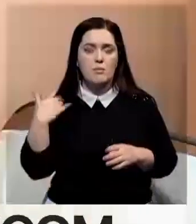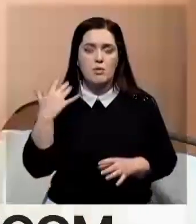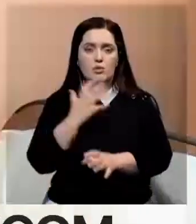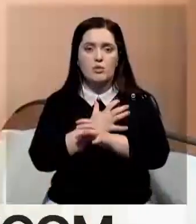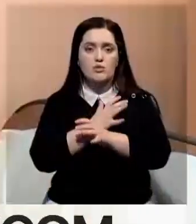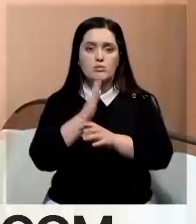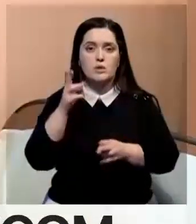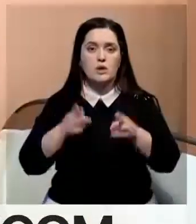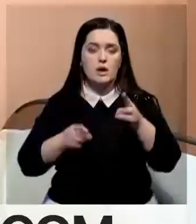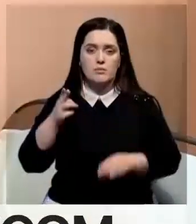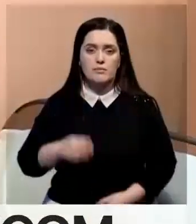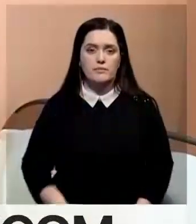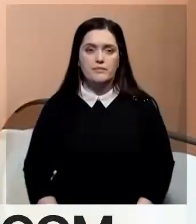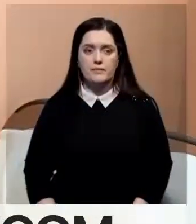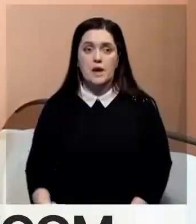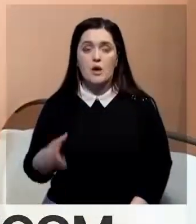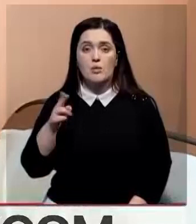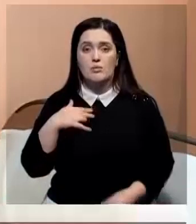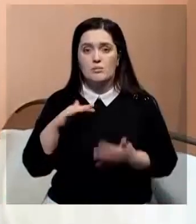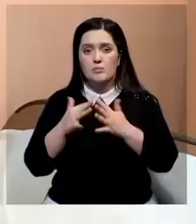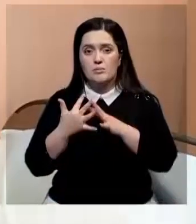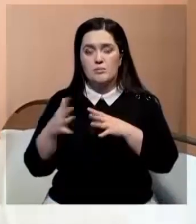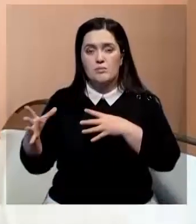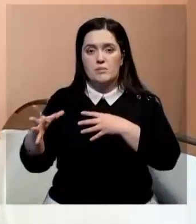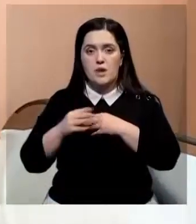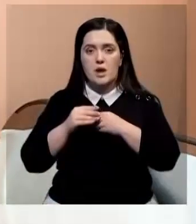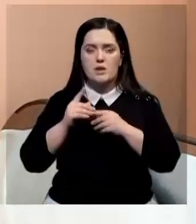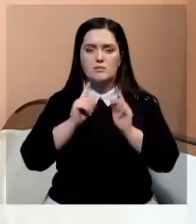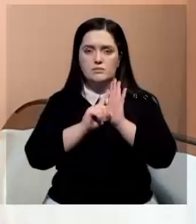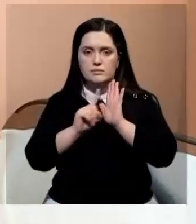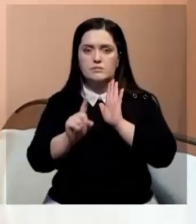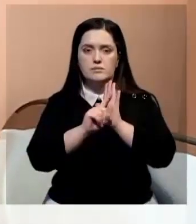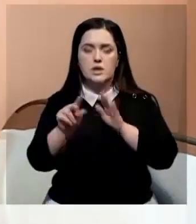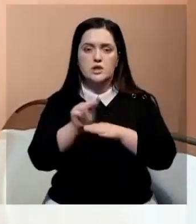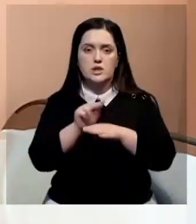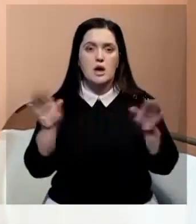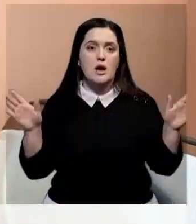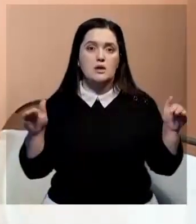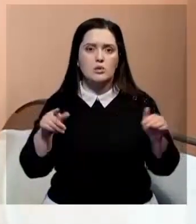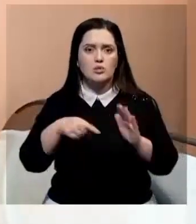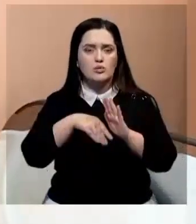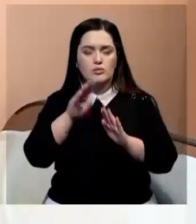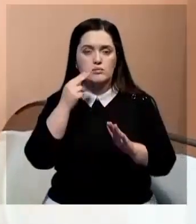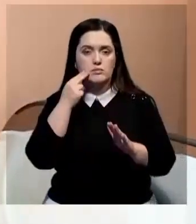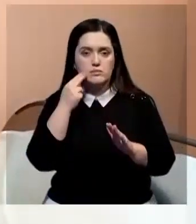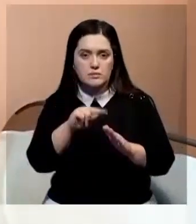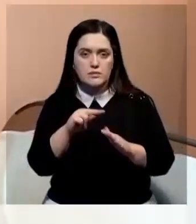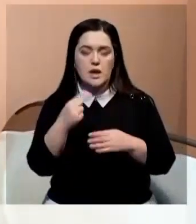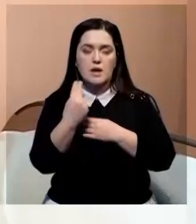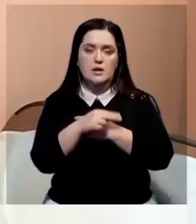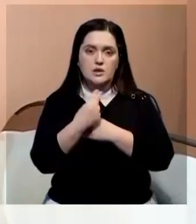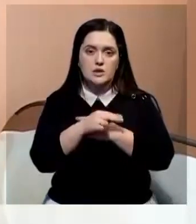операция. Все мои односельчане ездят на лечение в город Аркалык. Здесь намного лучше оказывается